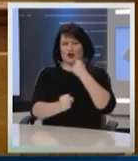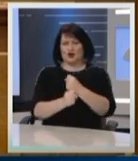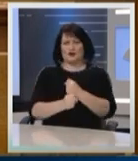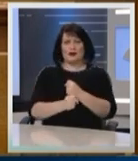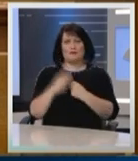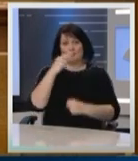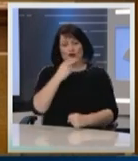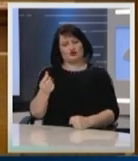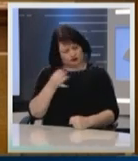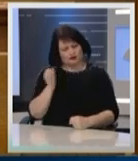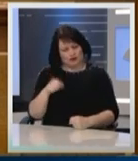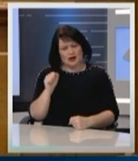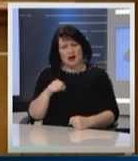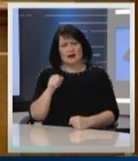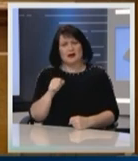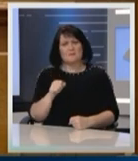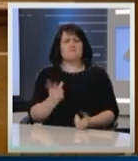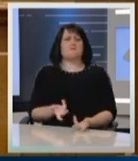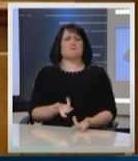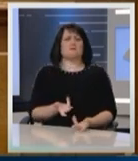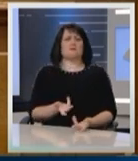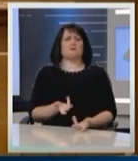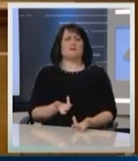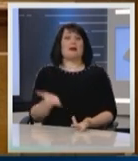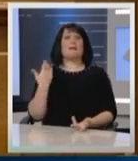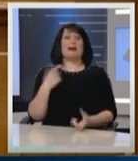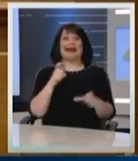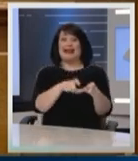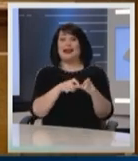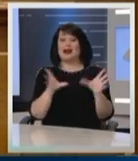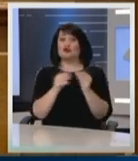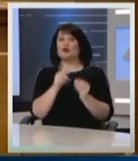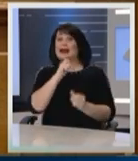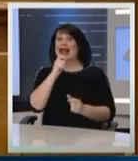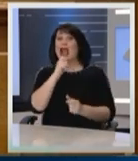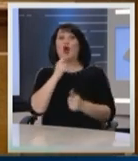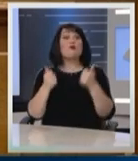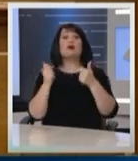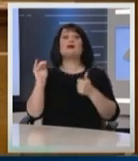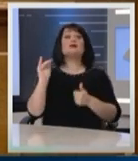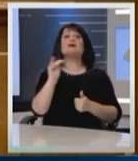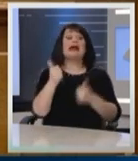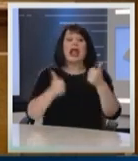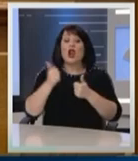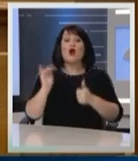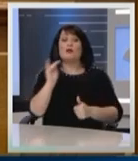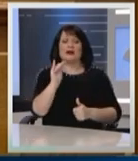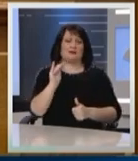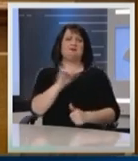μου είπε ναι, με ανεξάρτητη αρχή. Πριν η εταιρεία δημοσκόπησης δώσει στο